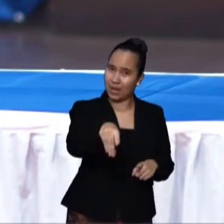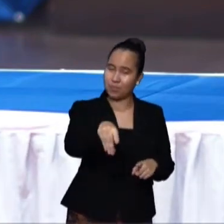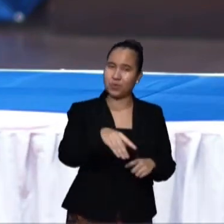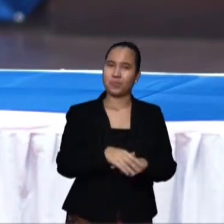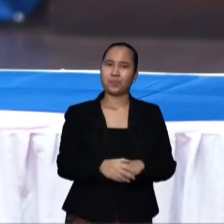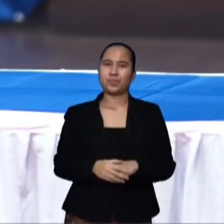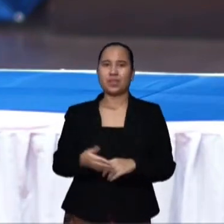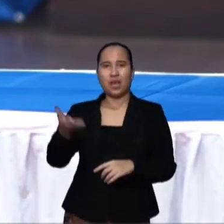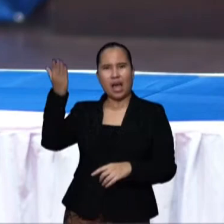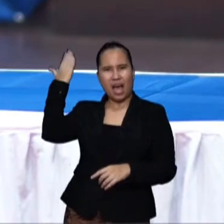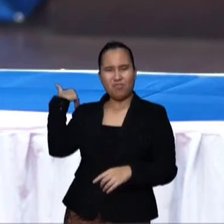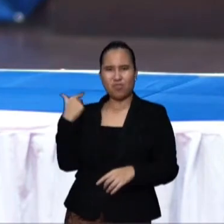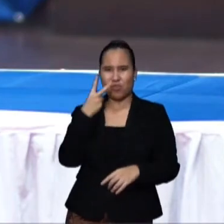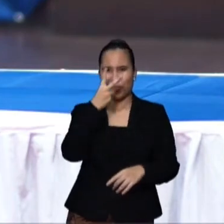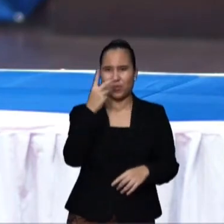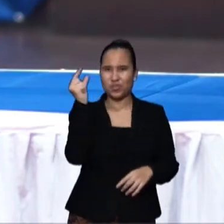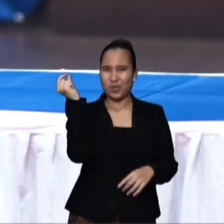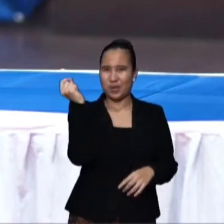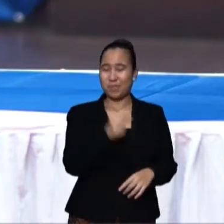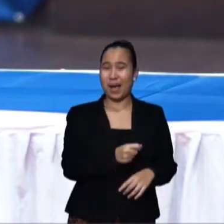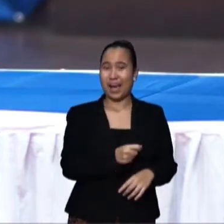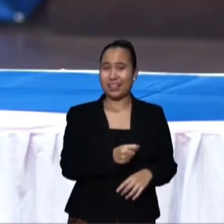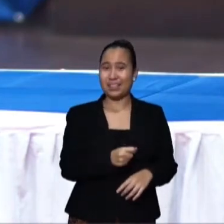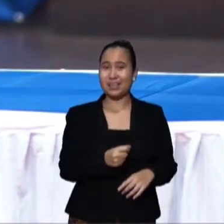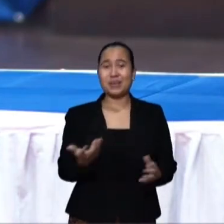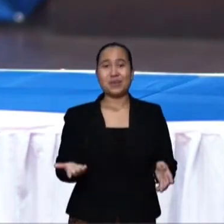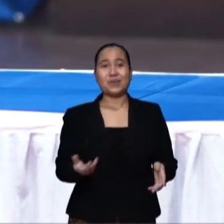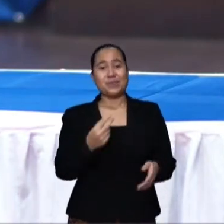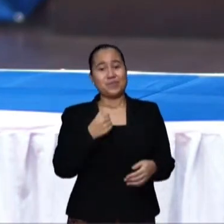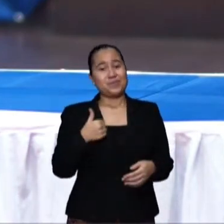alles meegemaakt, wat normaal is. En